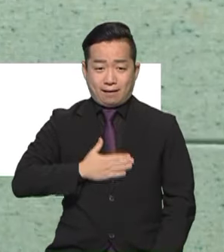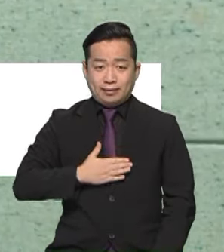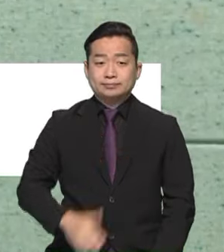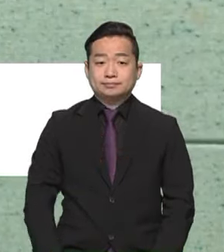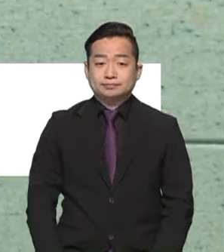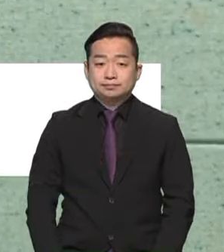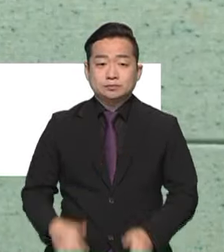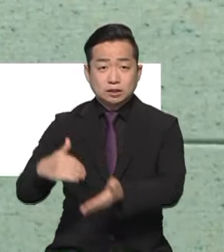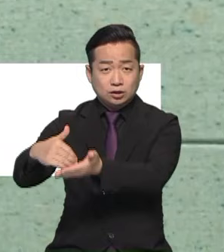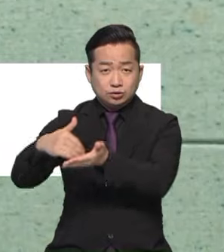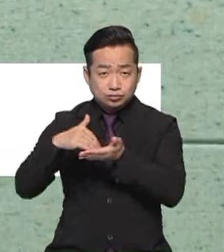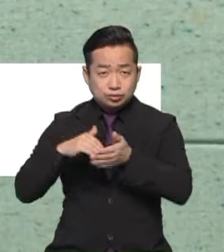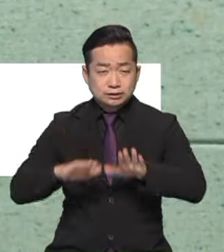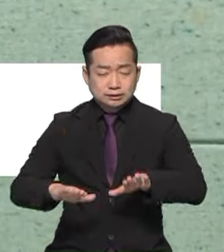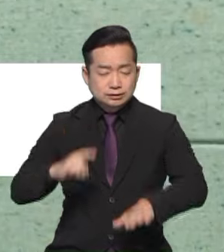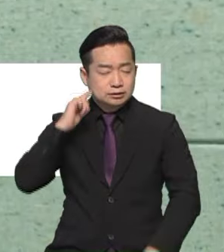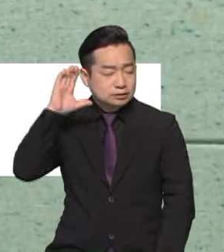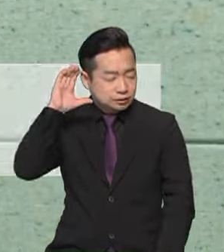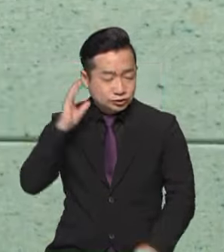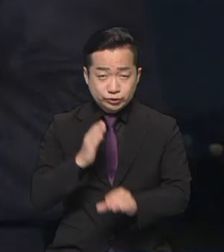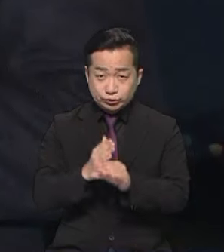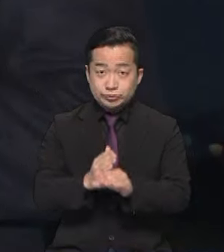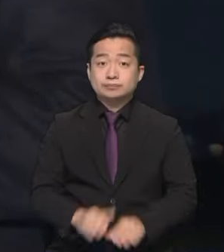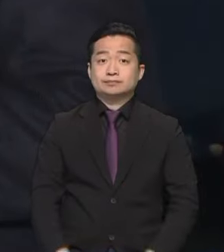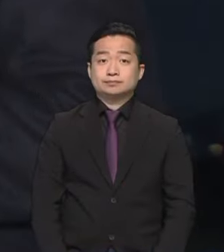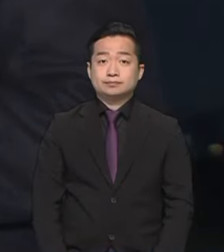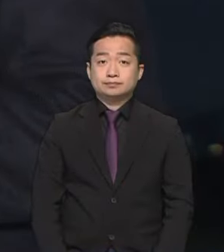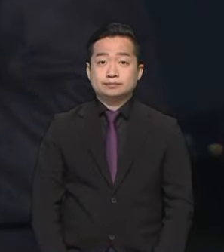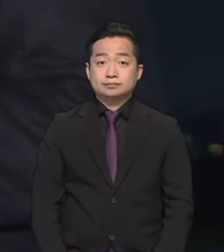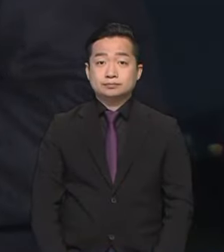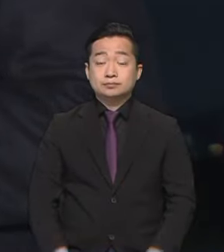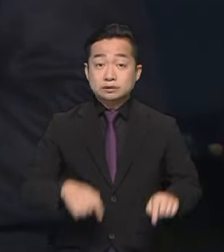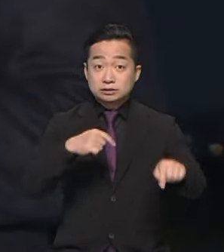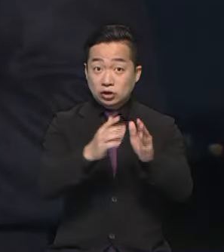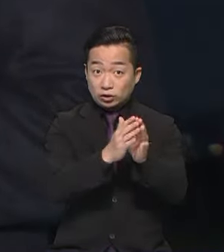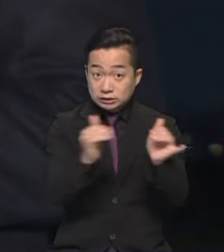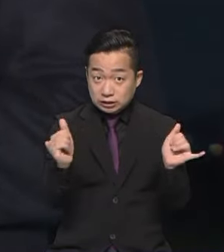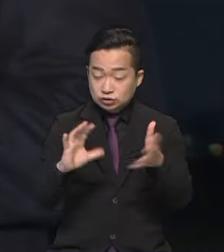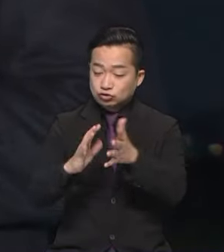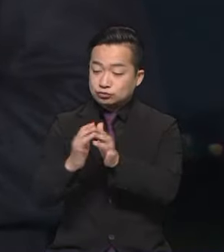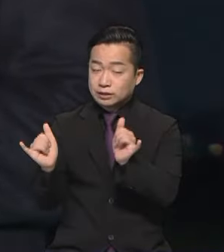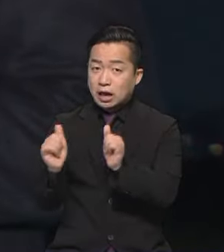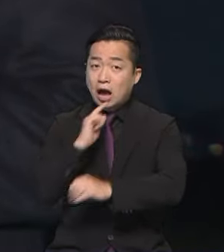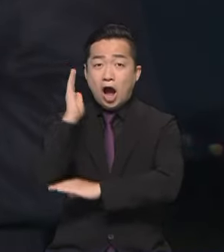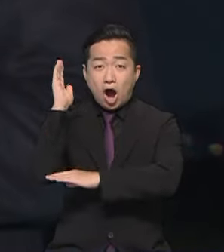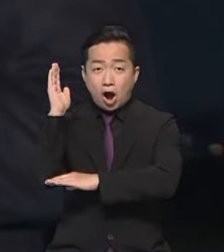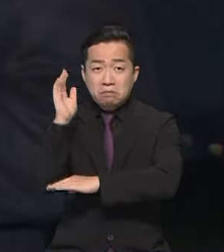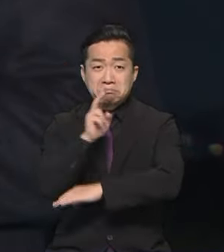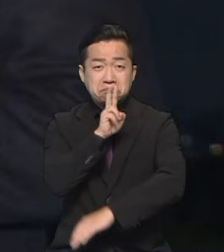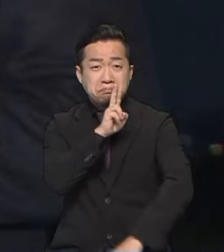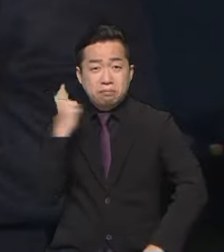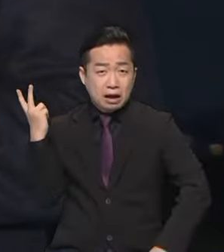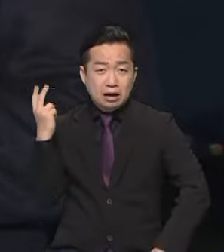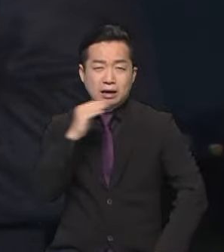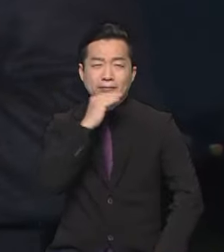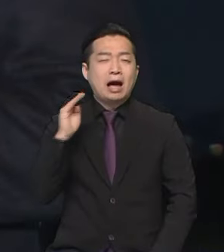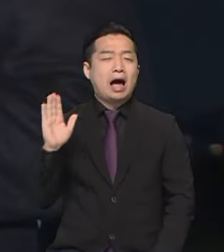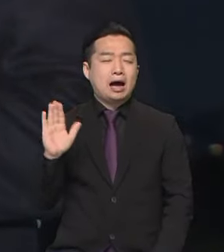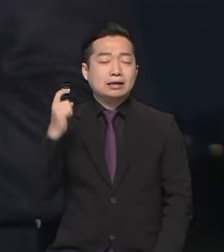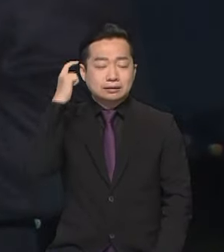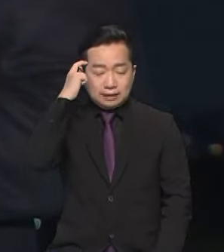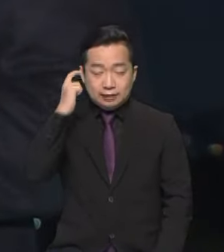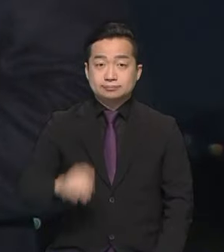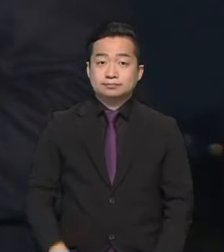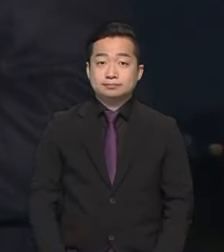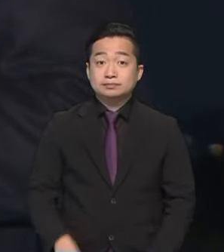그런 요구를 주의깊게 듣고 있다. 정치인이 국민에게 말하는 걸 뒤집는 건 바람직하지 않다는 전제를 두었지만